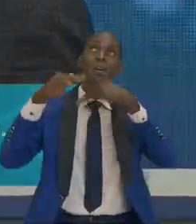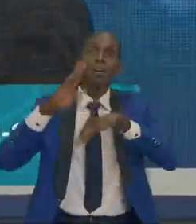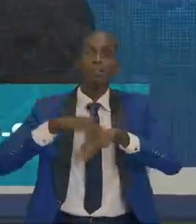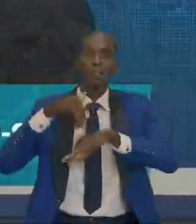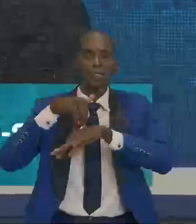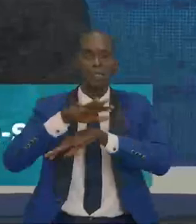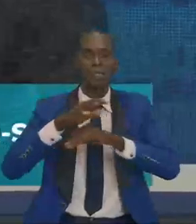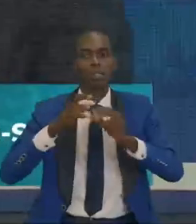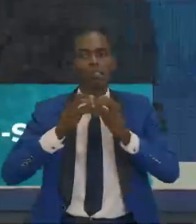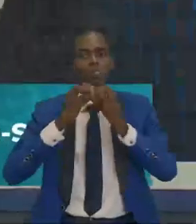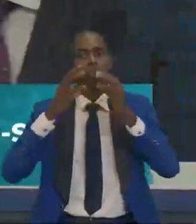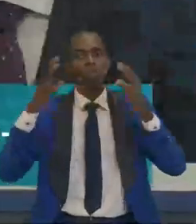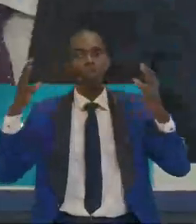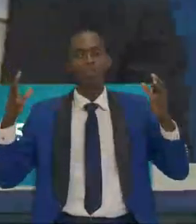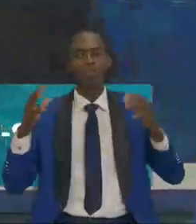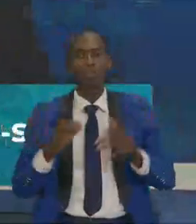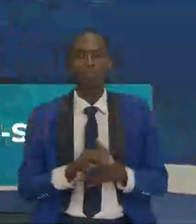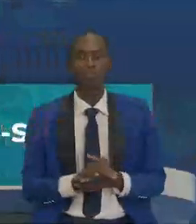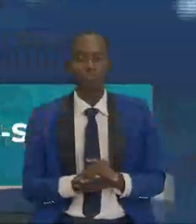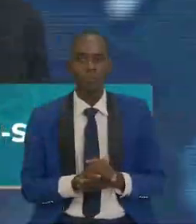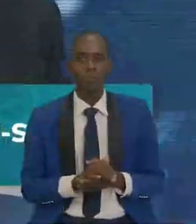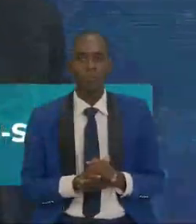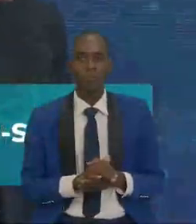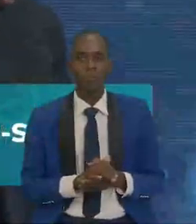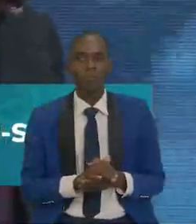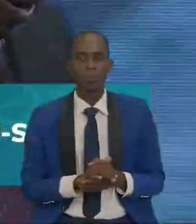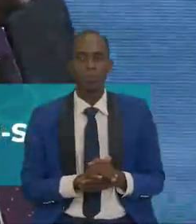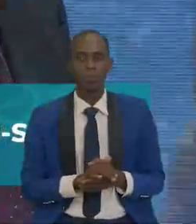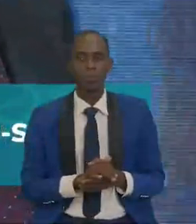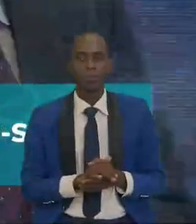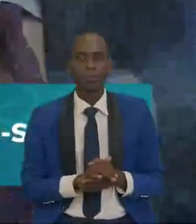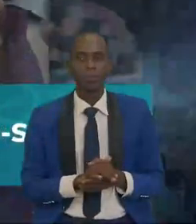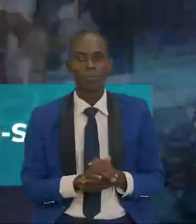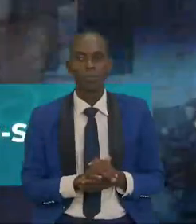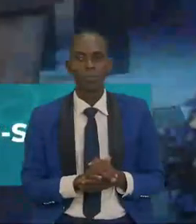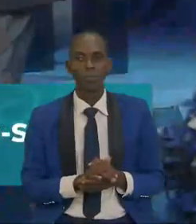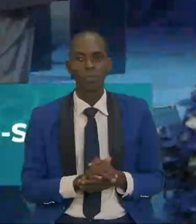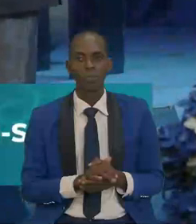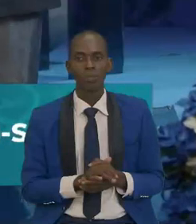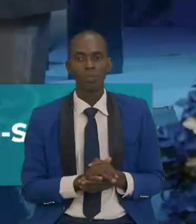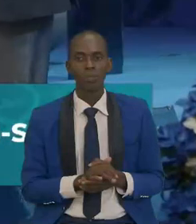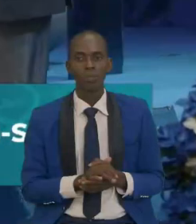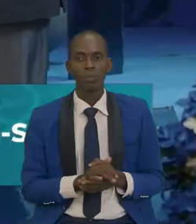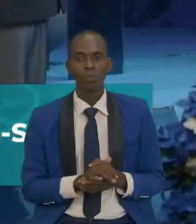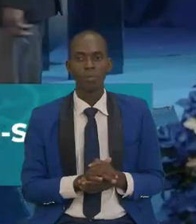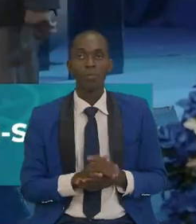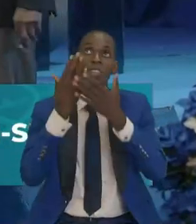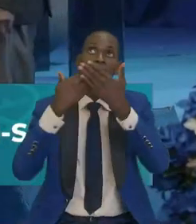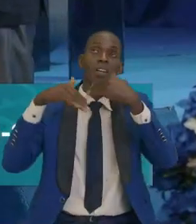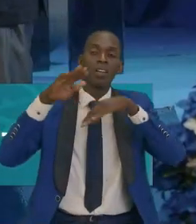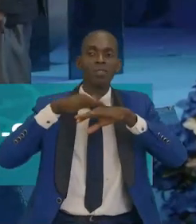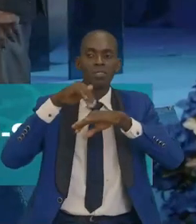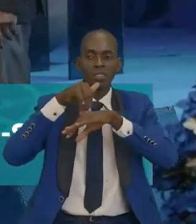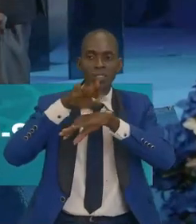je vous parle du thème les participants présents à l'abondance envoyée